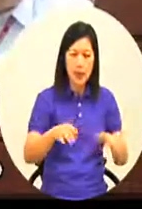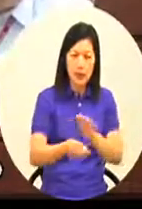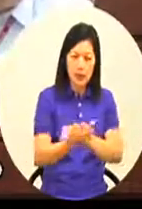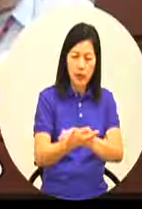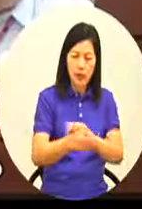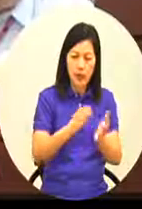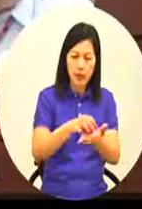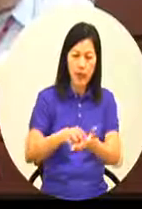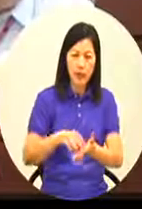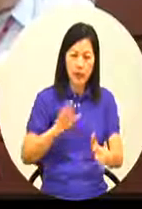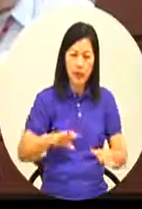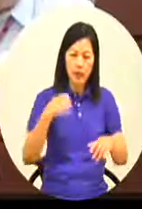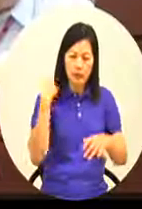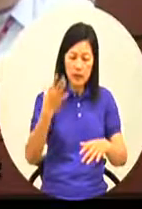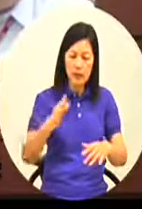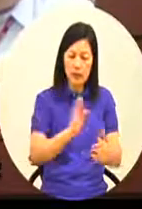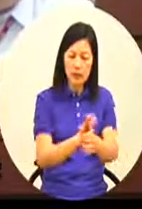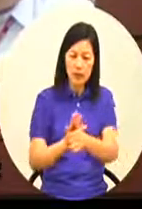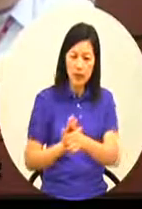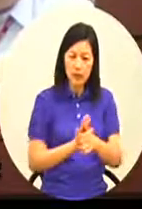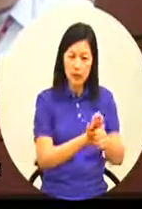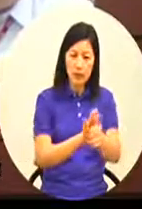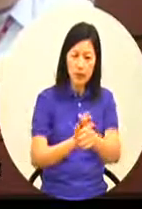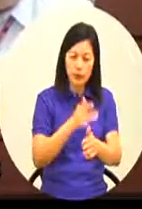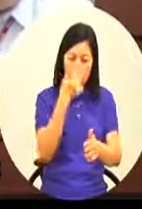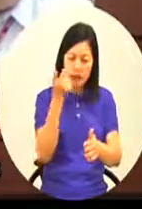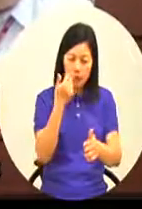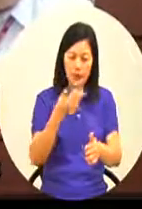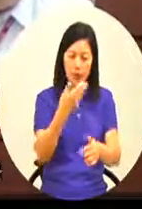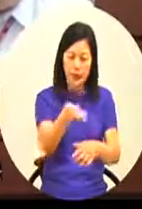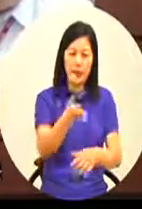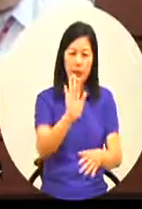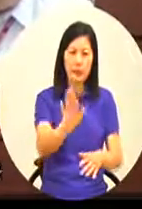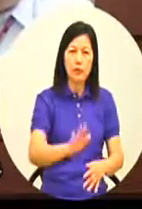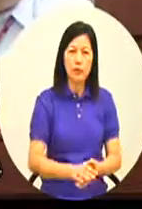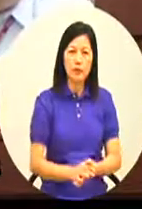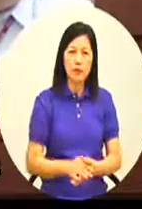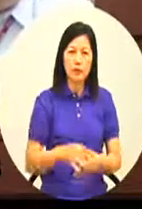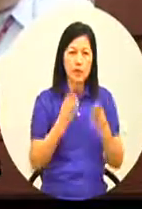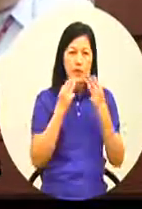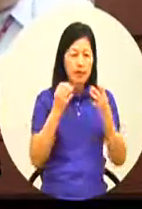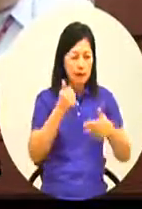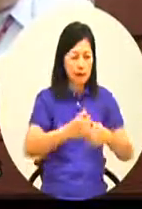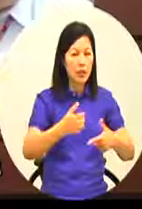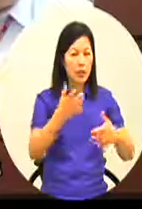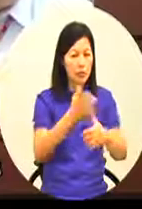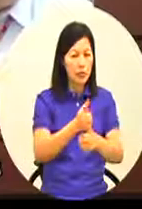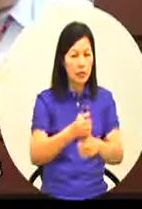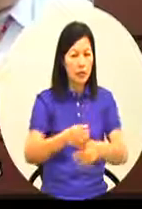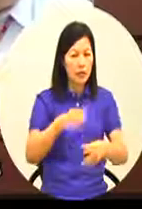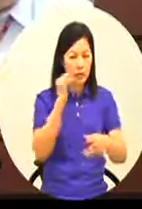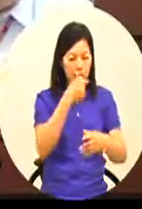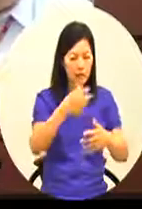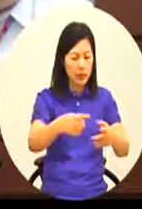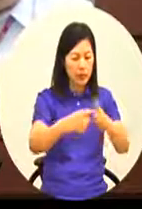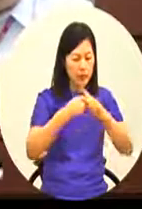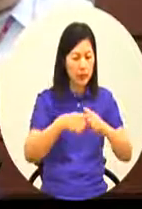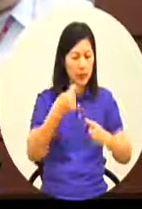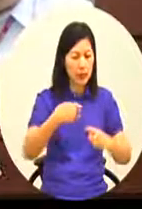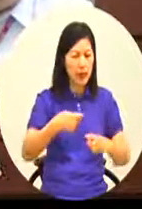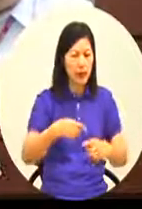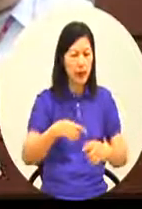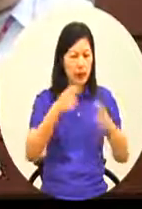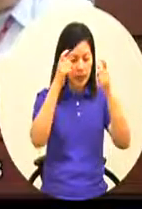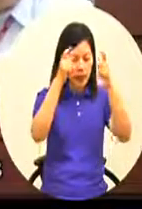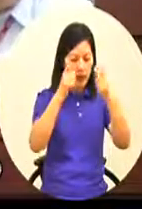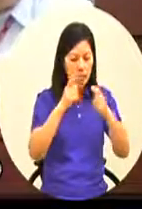做的一些新的一些服务的便民的服务措施。那营建署也特地还来我们高雄市政府这边来去